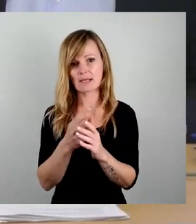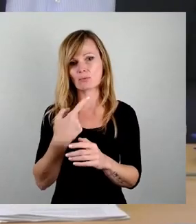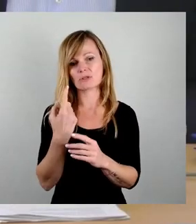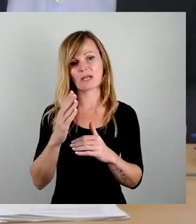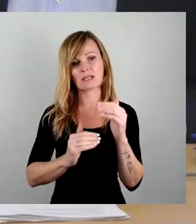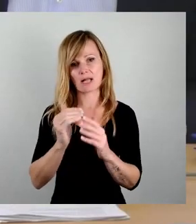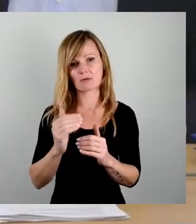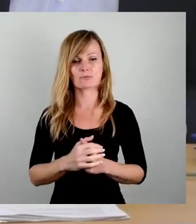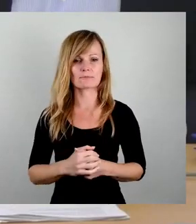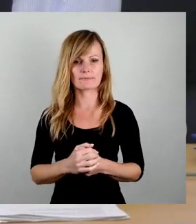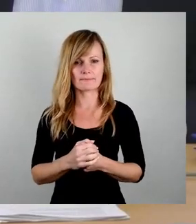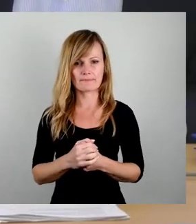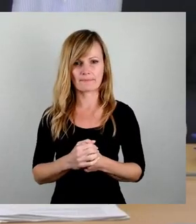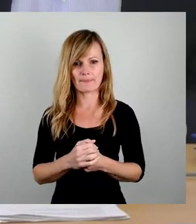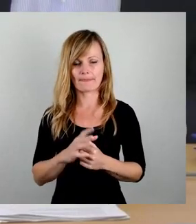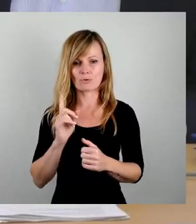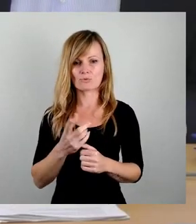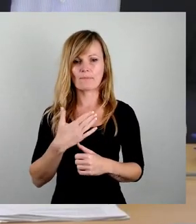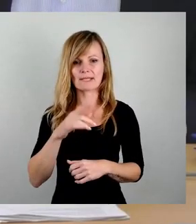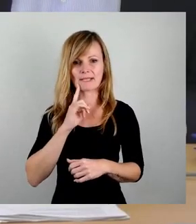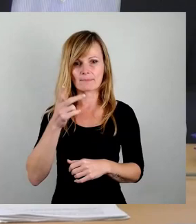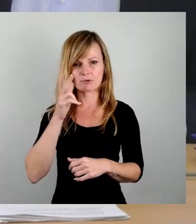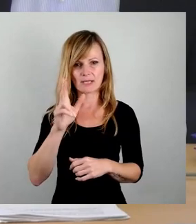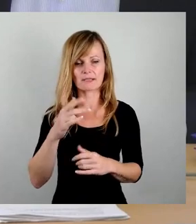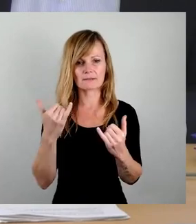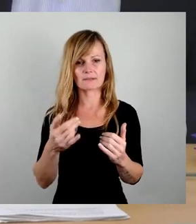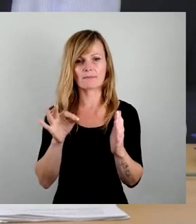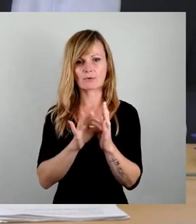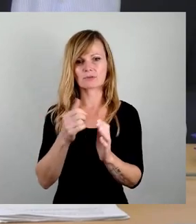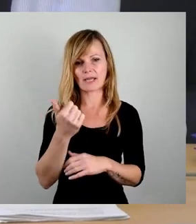So, meine Damen, meine Herren, damit wäre der Punkt 31 durch.